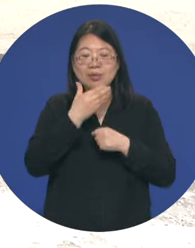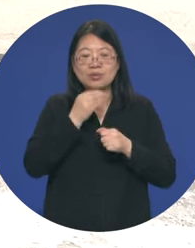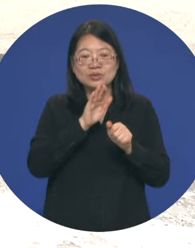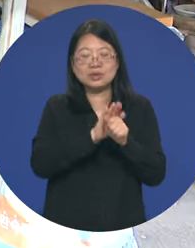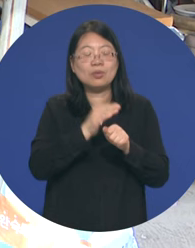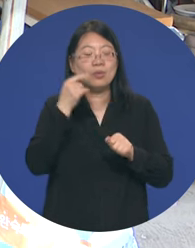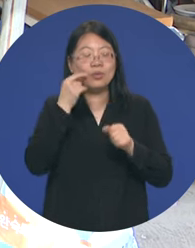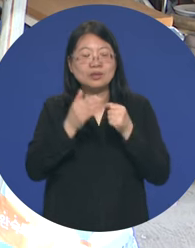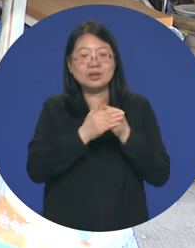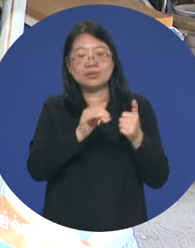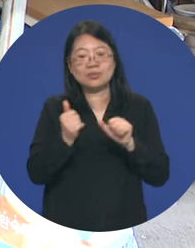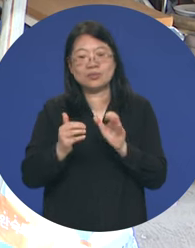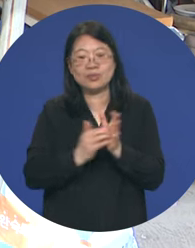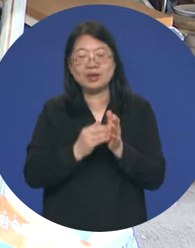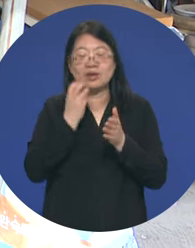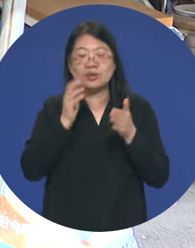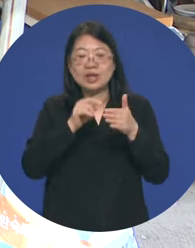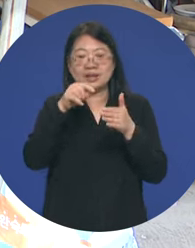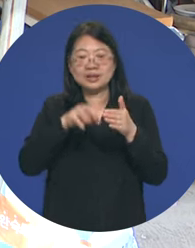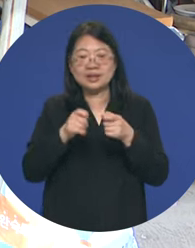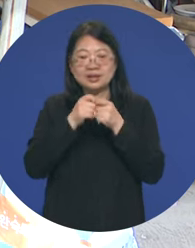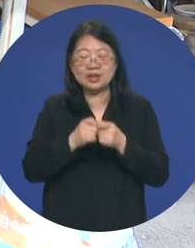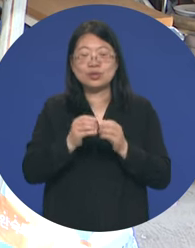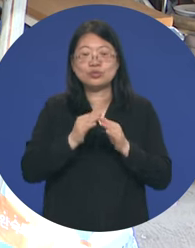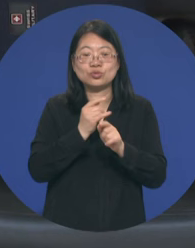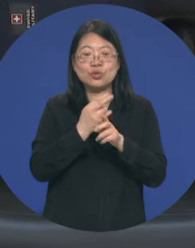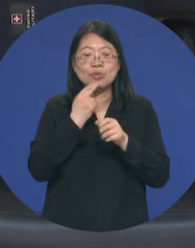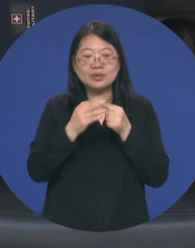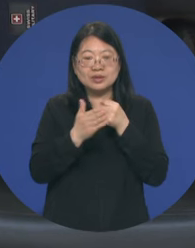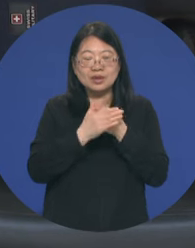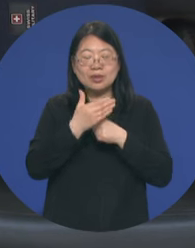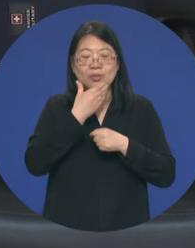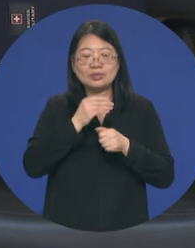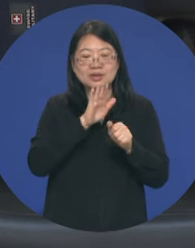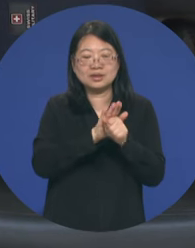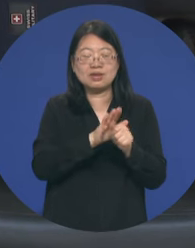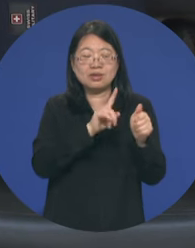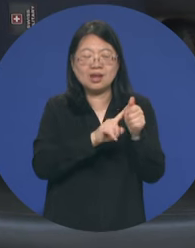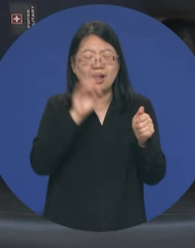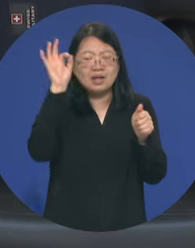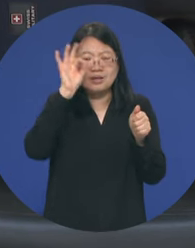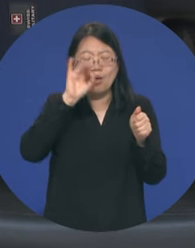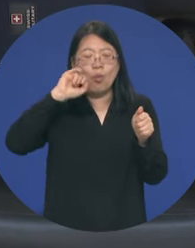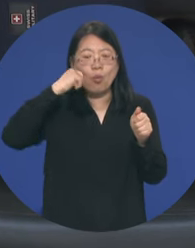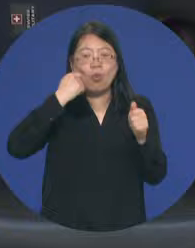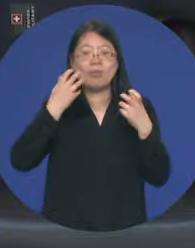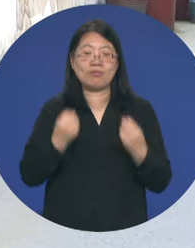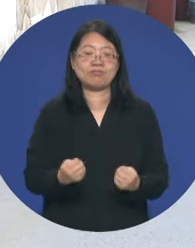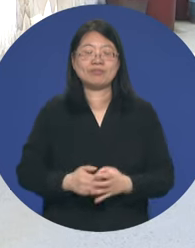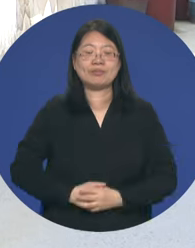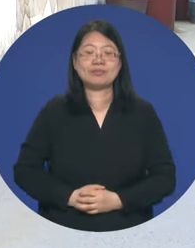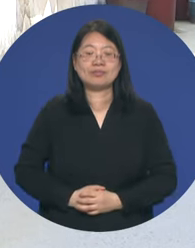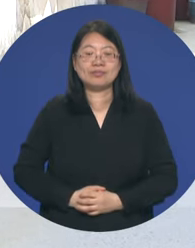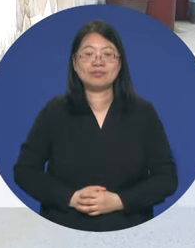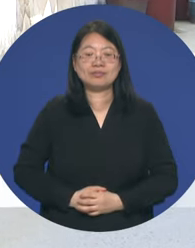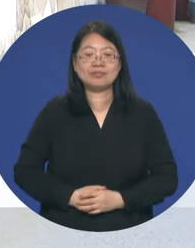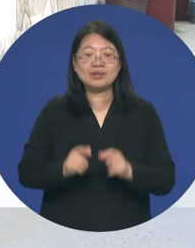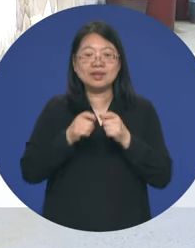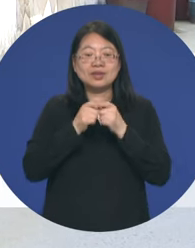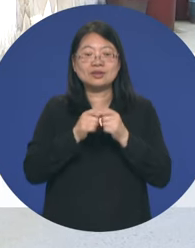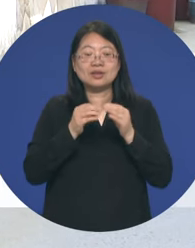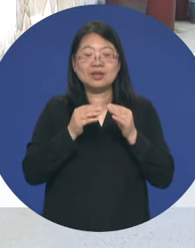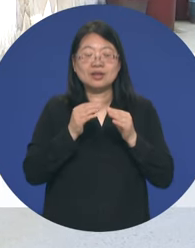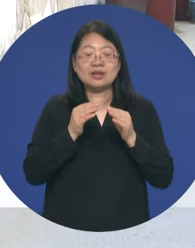사망한 일이 있었고 도에서도 상세 주소가 없어 복지 지원 대상자를 찾기 어려운 경우가 상당수 있습니다 상세